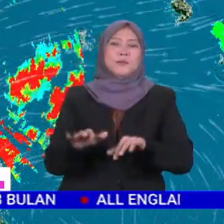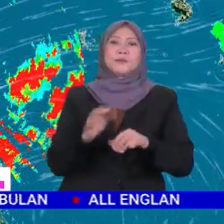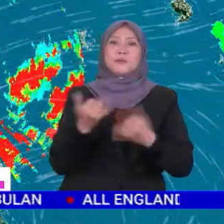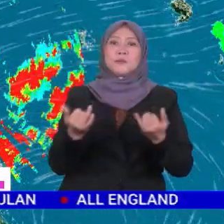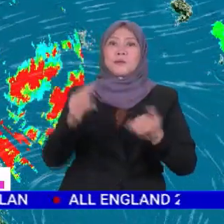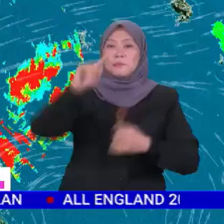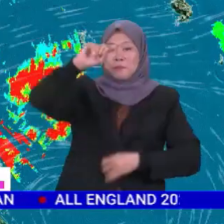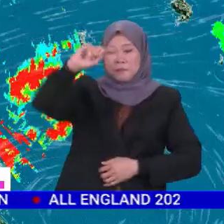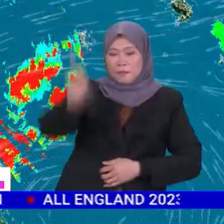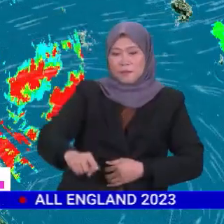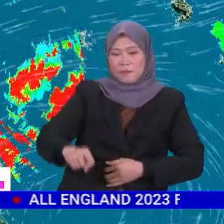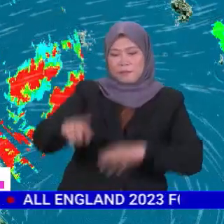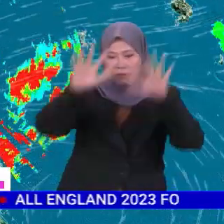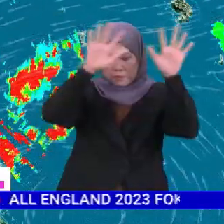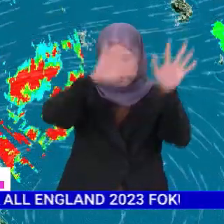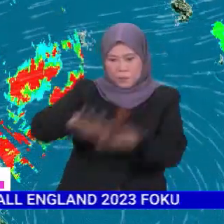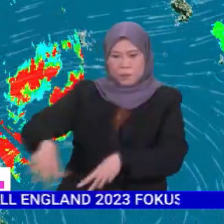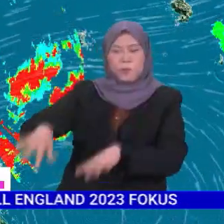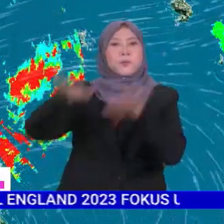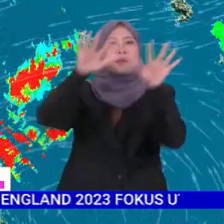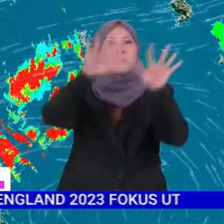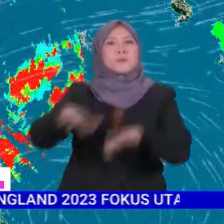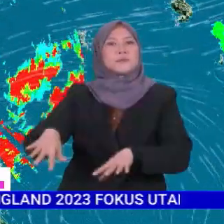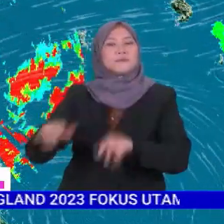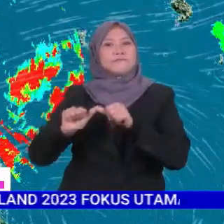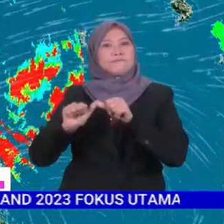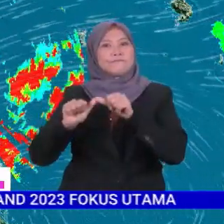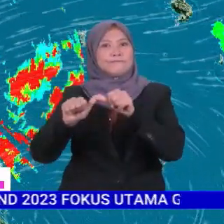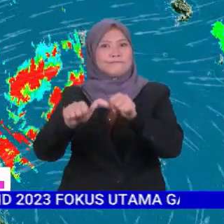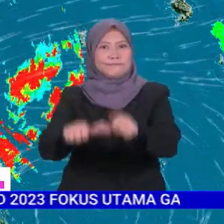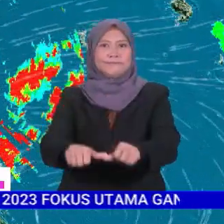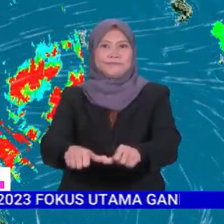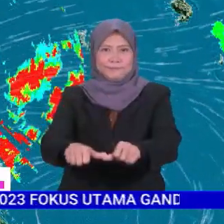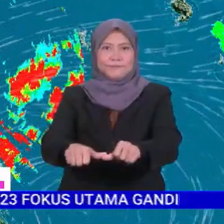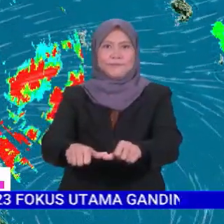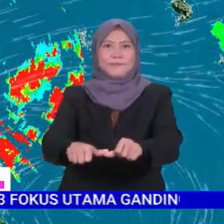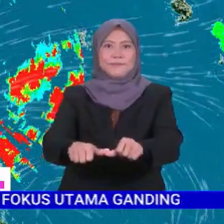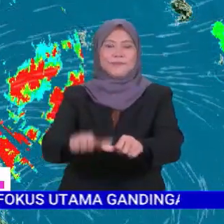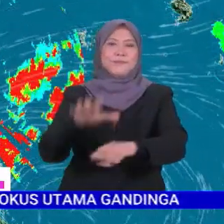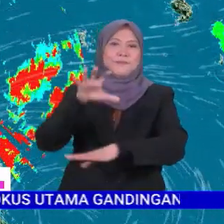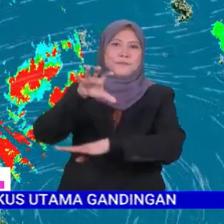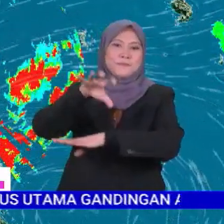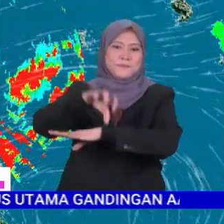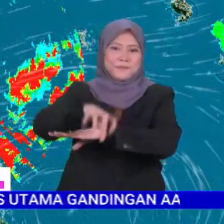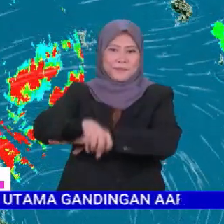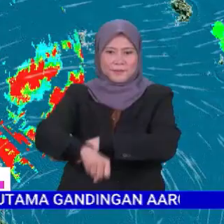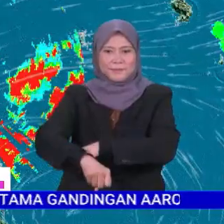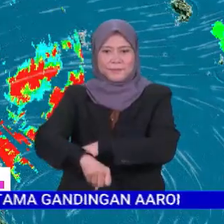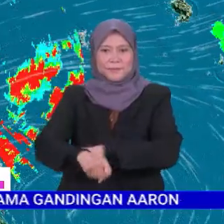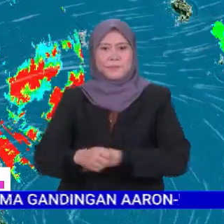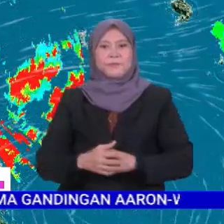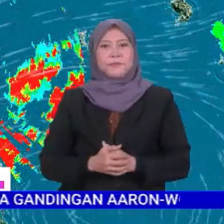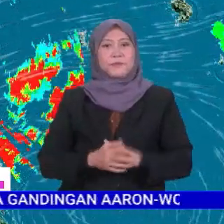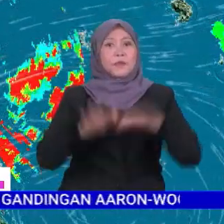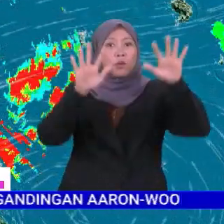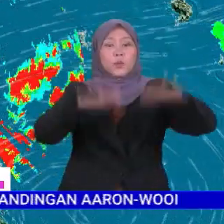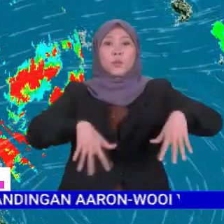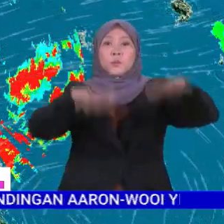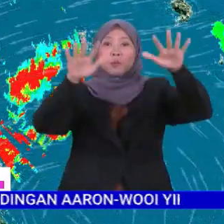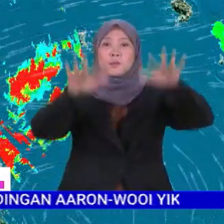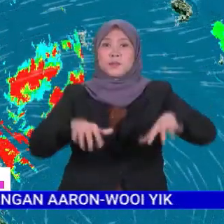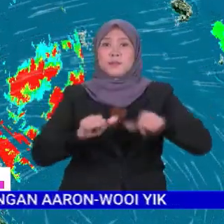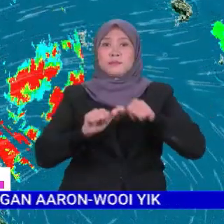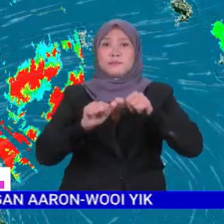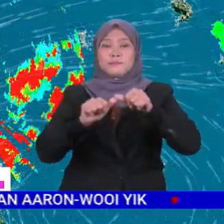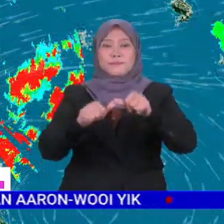untuk kebanyakan kawasan ini dijangka mampu untuk berterusan sehinggalah ke tengah malam nanti. Selain itu, hujan lebat juga masih